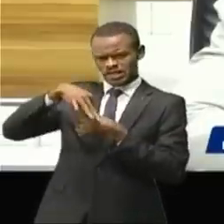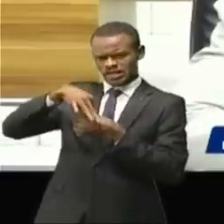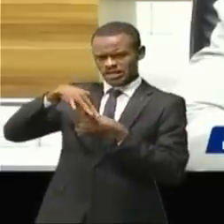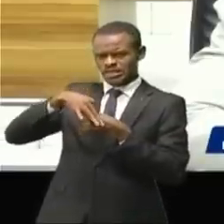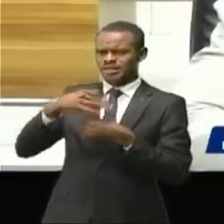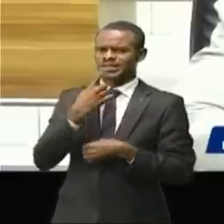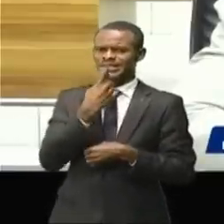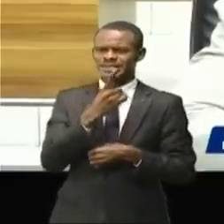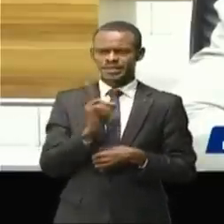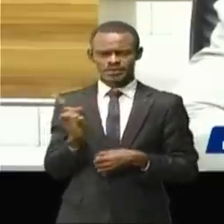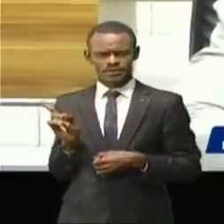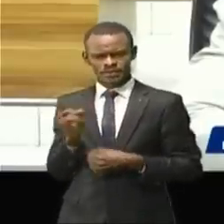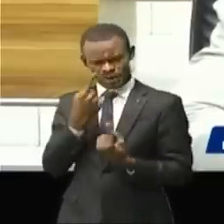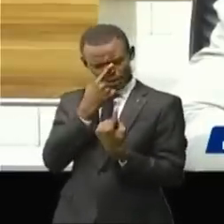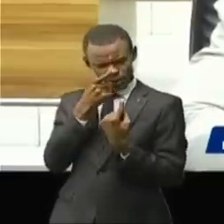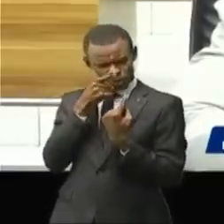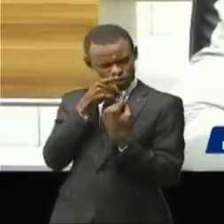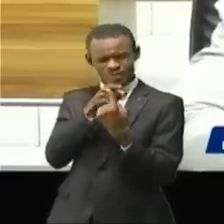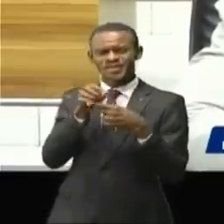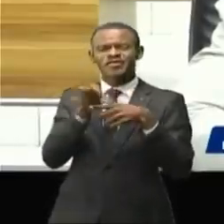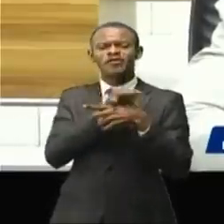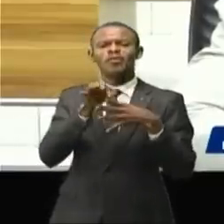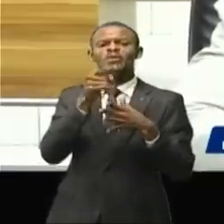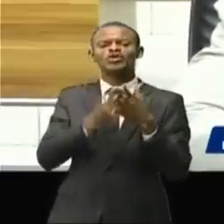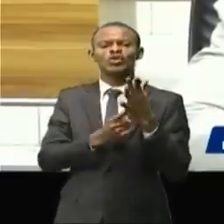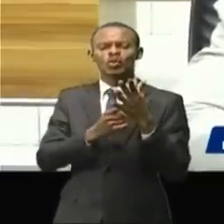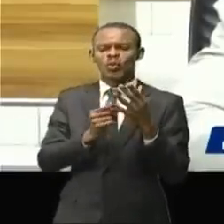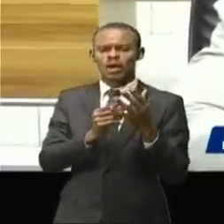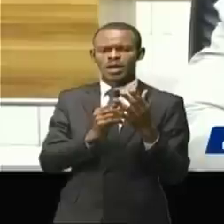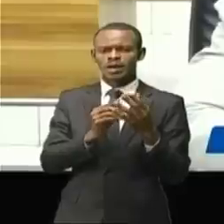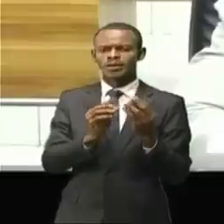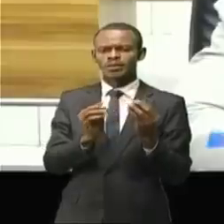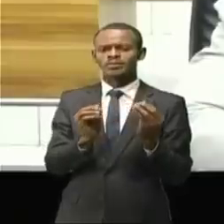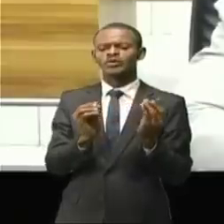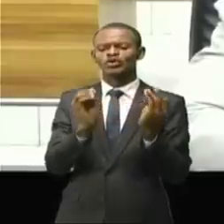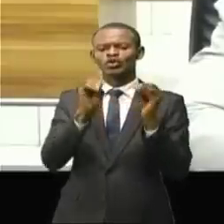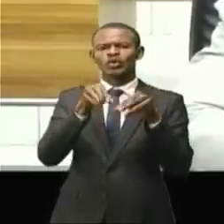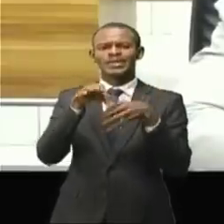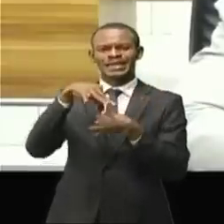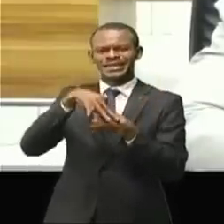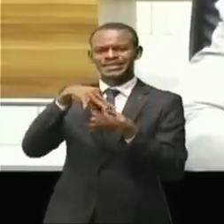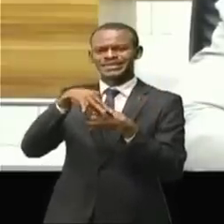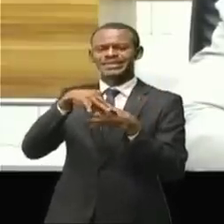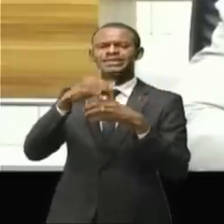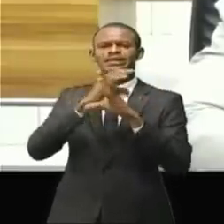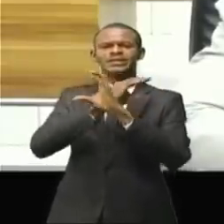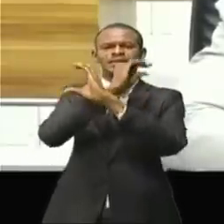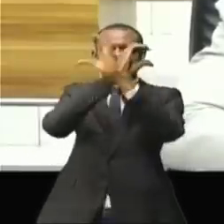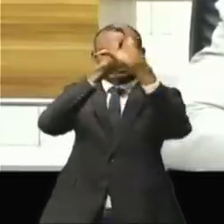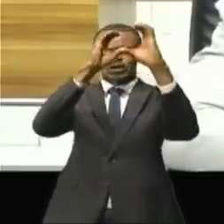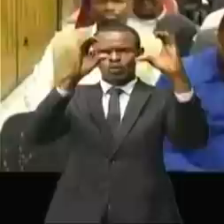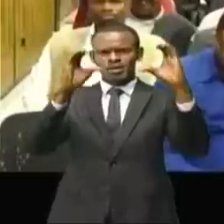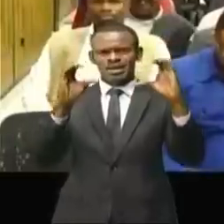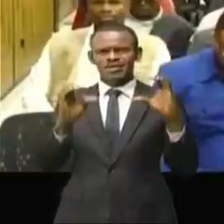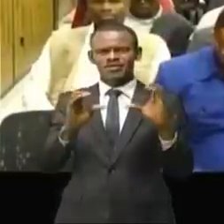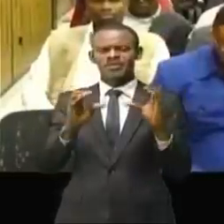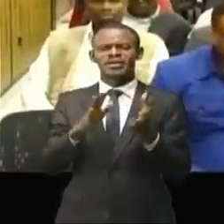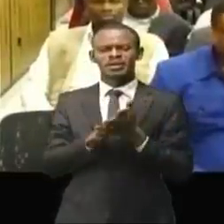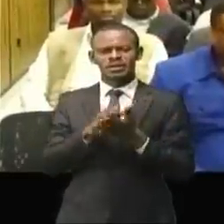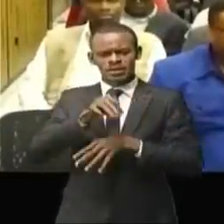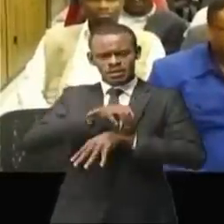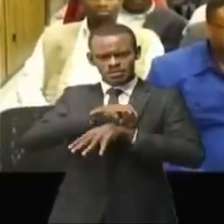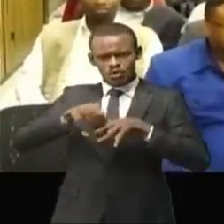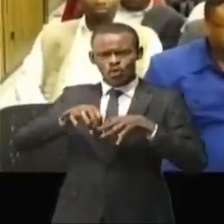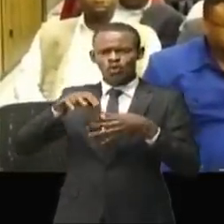et de doter la CENI une cartographie des bureaux de vente et de dépouillement voilà